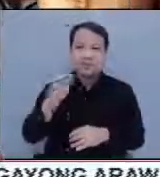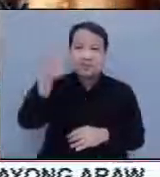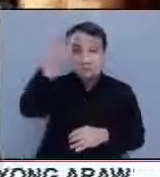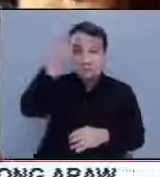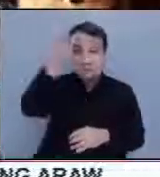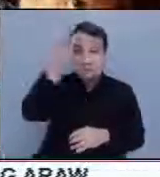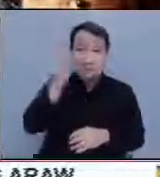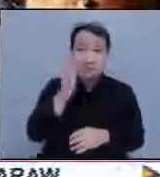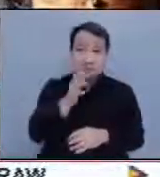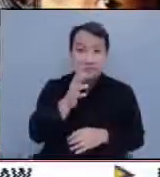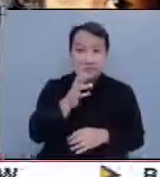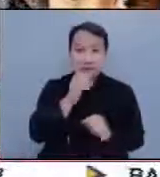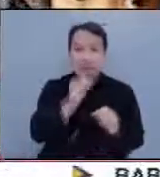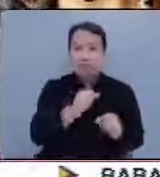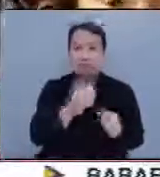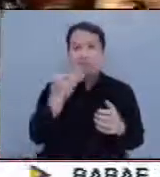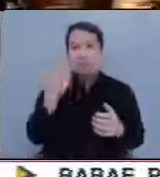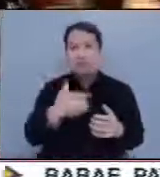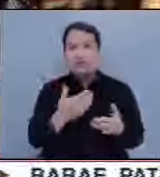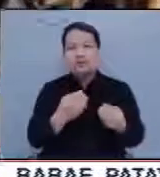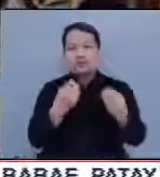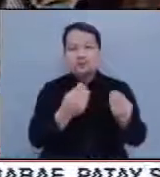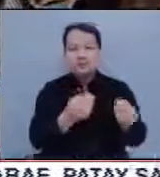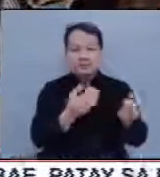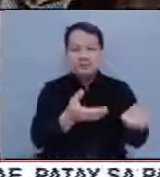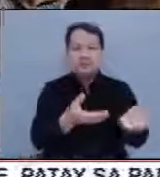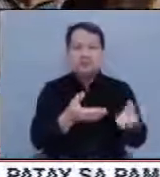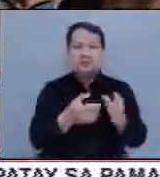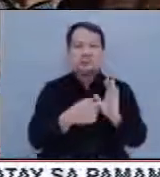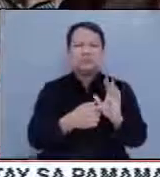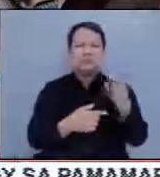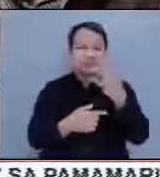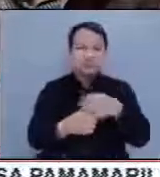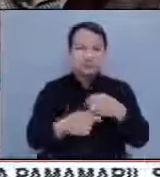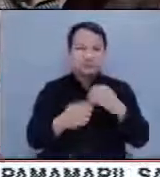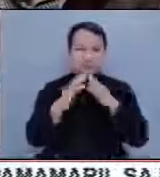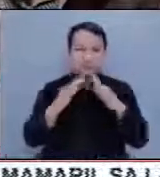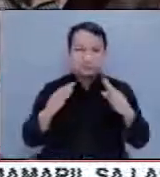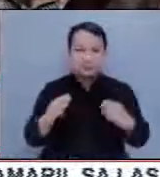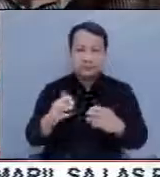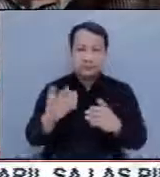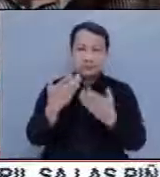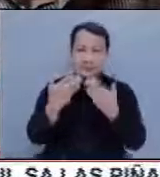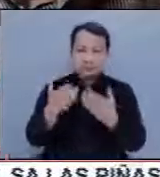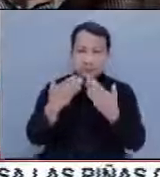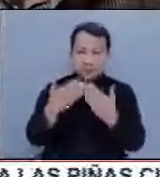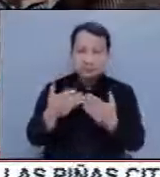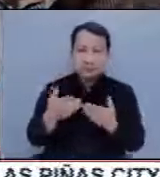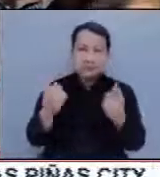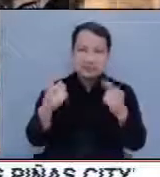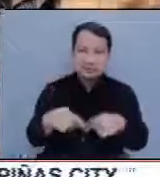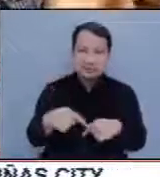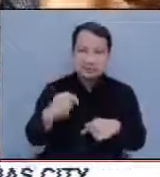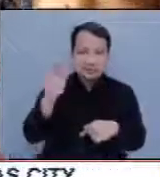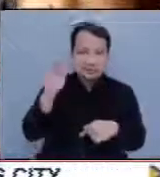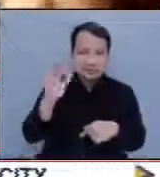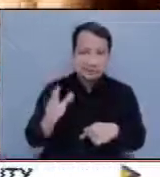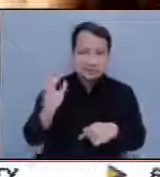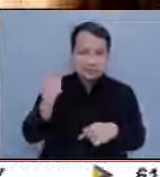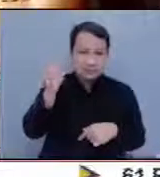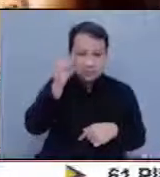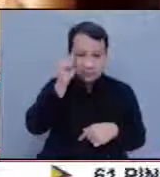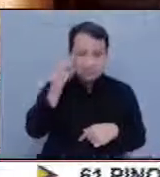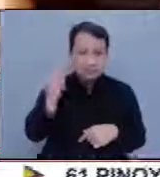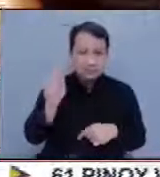talaga namang napakagandang regalo ang isang napakagandang bahay. Again, maraming salamat po umuli, Pastor Ferdinand Atienza Jr.,